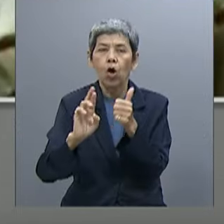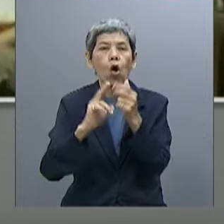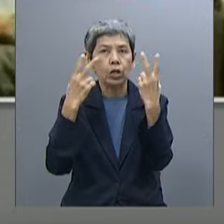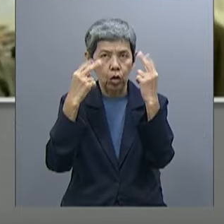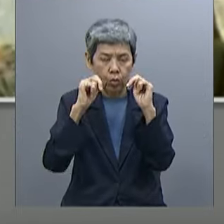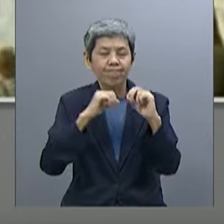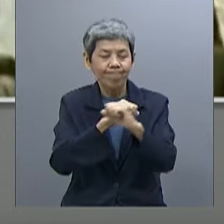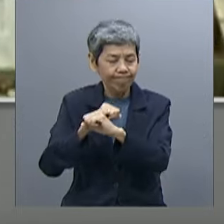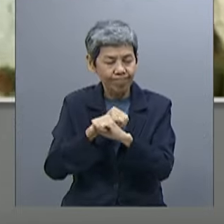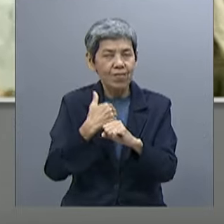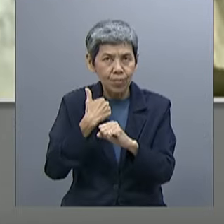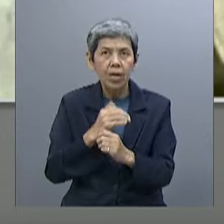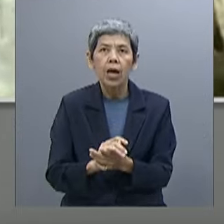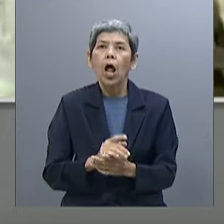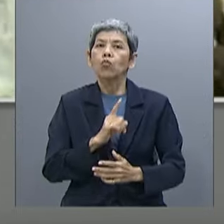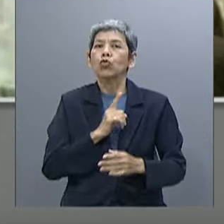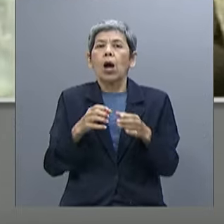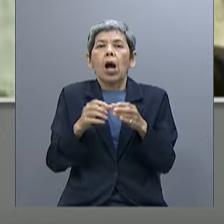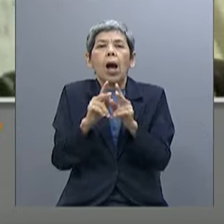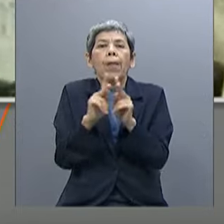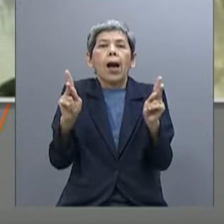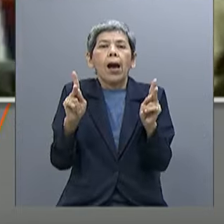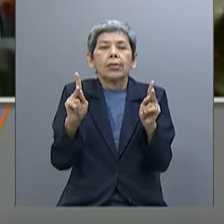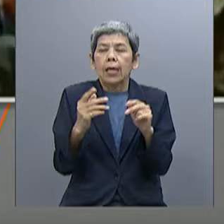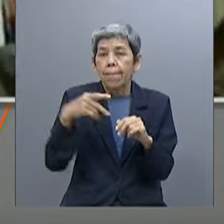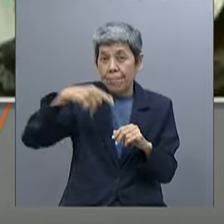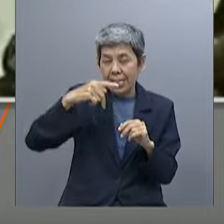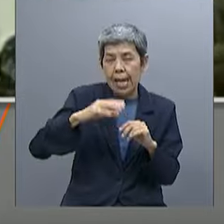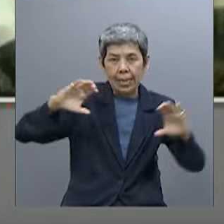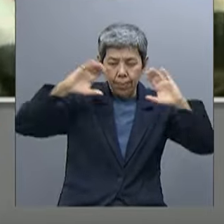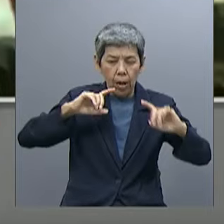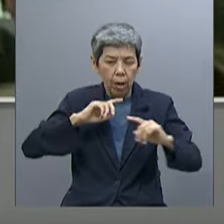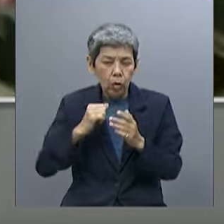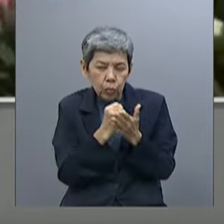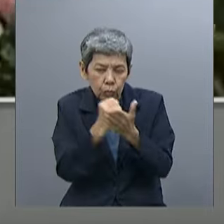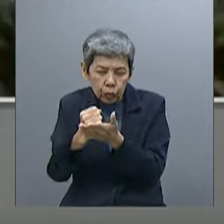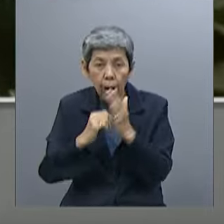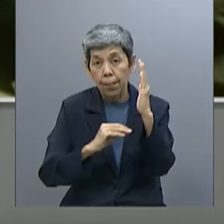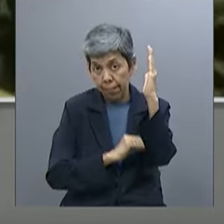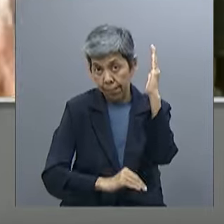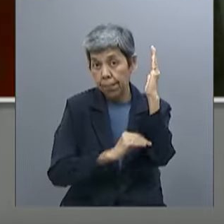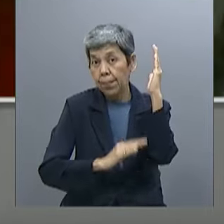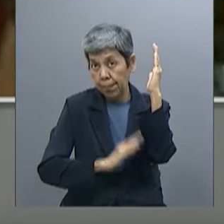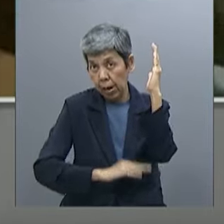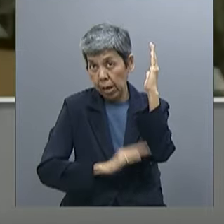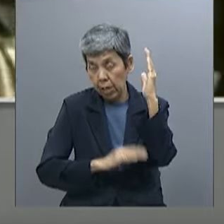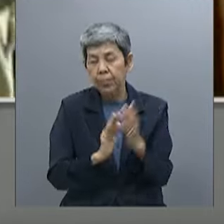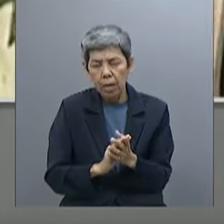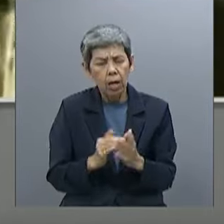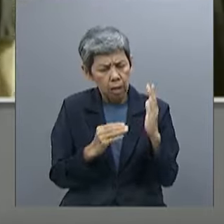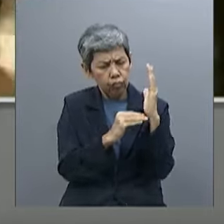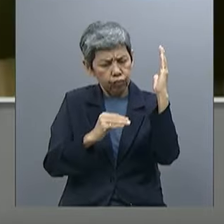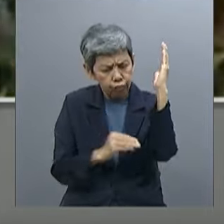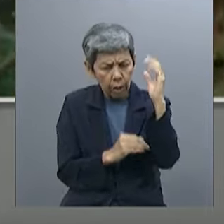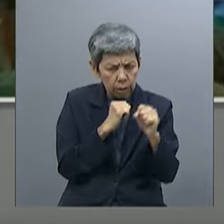านความมั่นคงเคยเป็นคณะกรรมการผู้แทนพิเศษของรัฐบาลในการแก้ไขปัญหาจังหวัดชายแดนภาคใต้ซึ่งได้ลงพื้นที่ไป